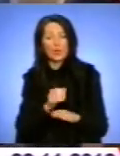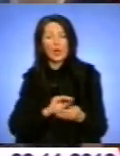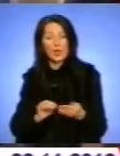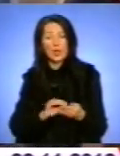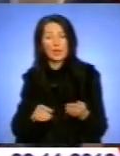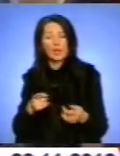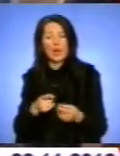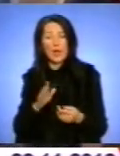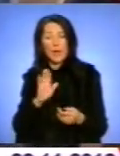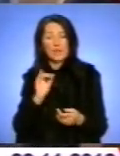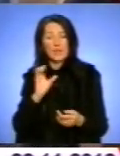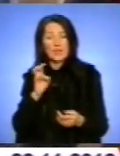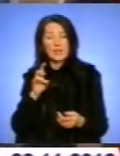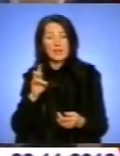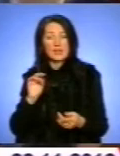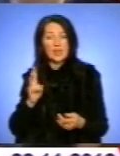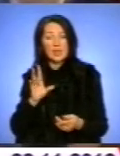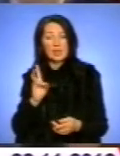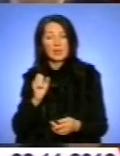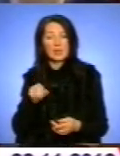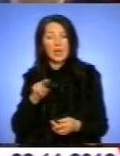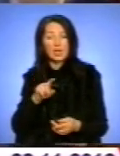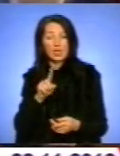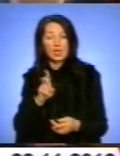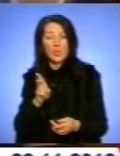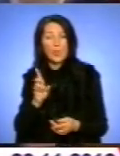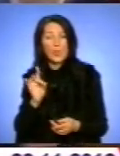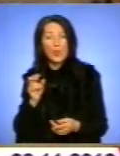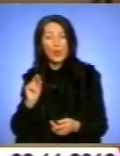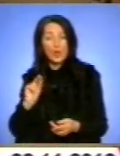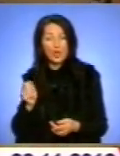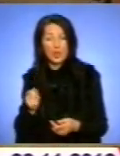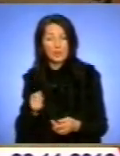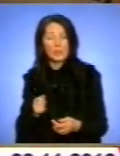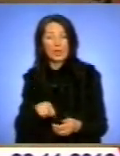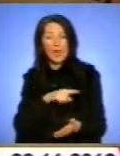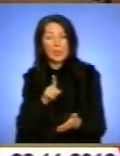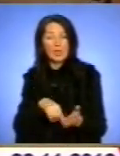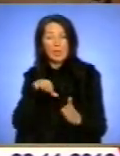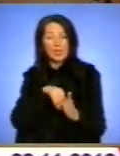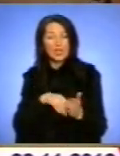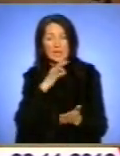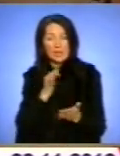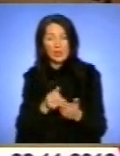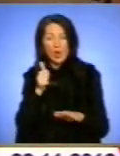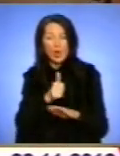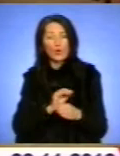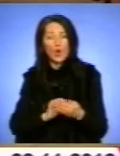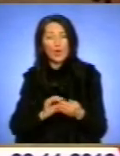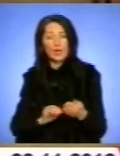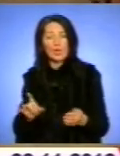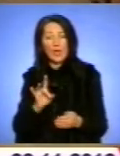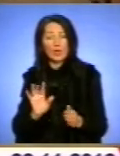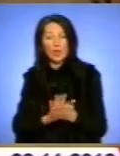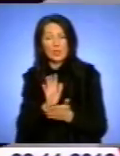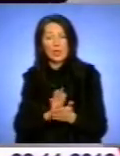маємо зробити, не за зобов'язання зробити. Ставити вас на усвати запитання. Питання включення звіту головного редактора районки стало